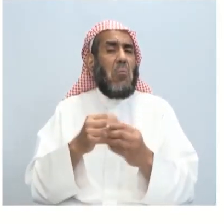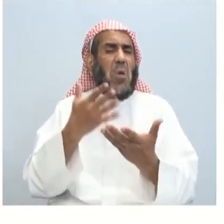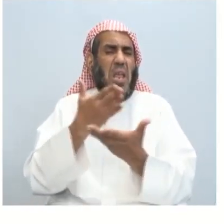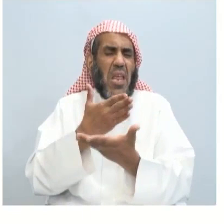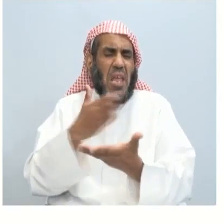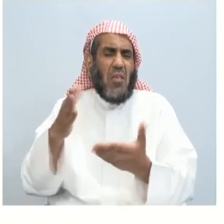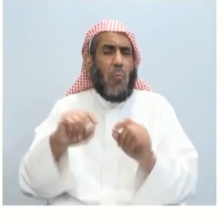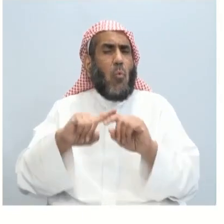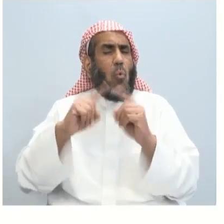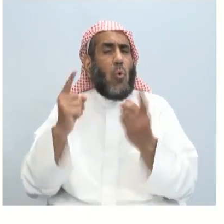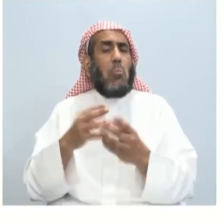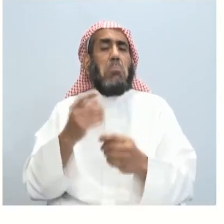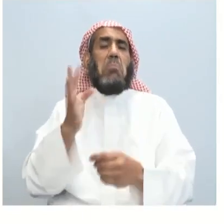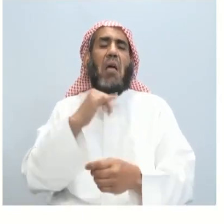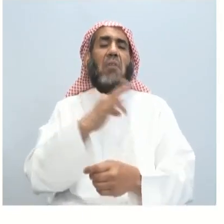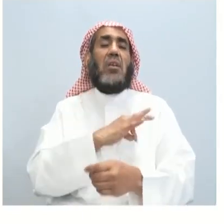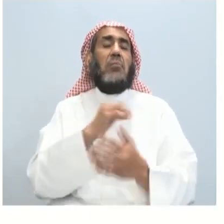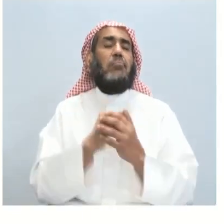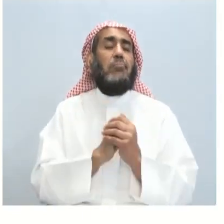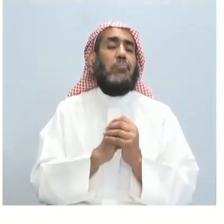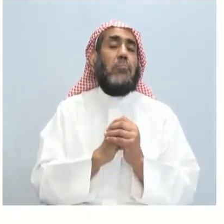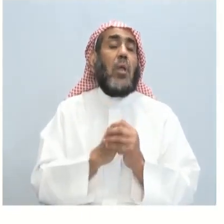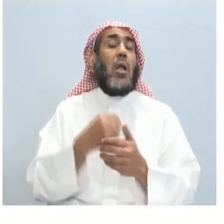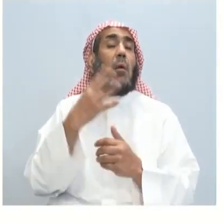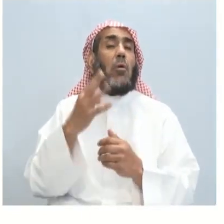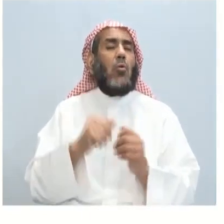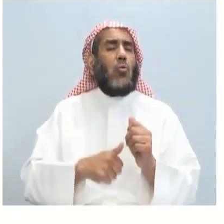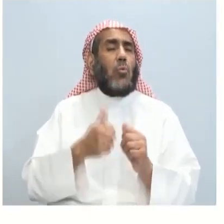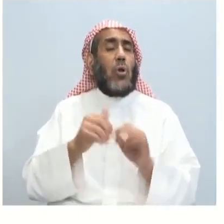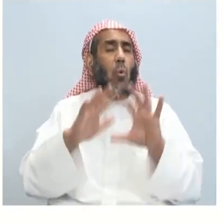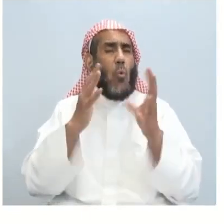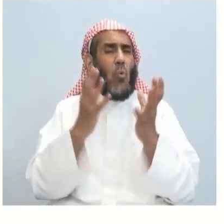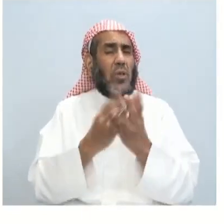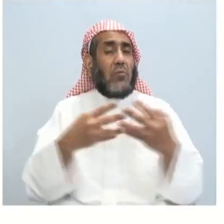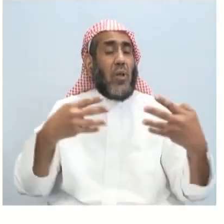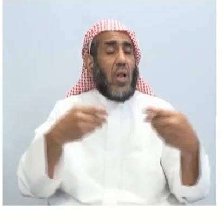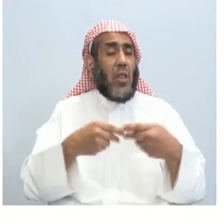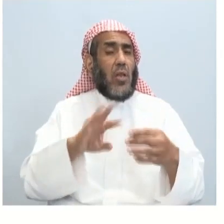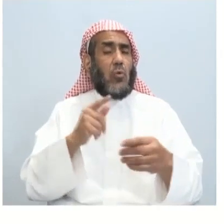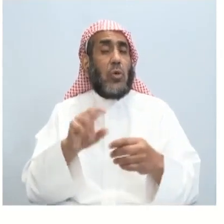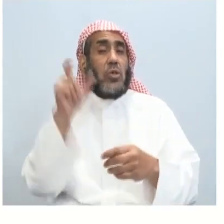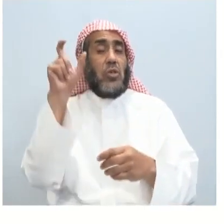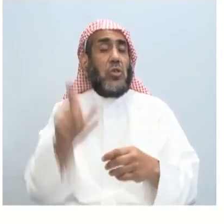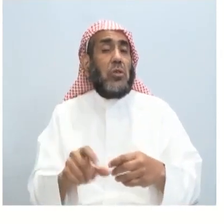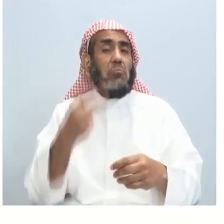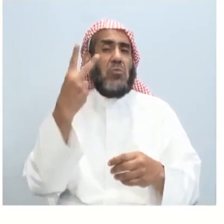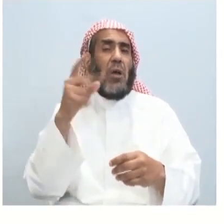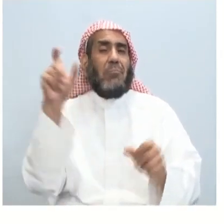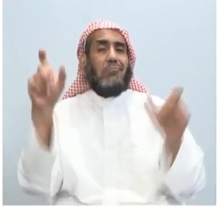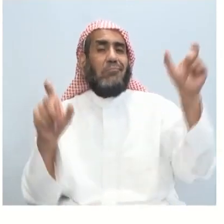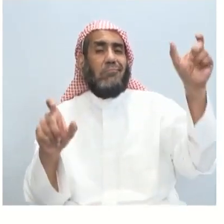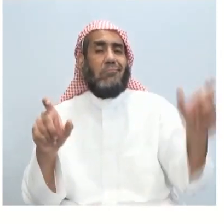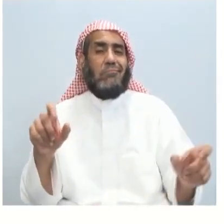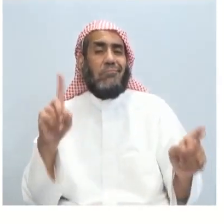هذا العلم كله بلا فائده رابعا يمكننا وصف الذين ذهبوا لوجود جابرين